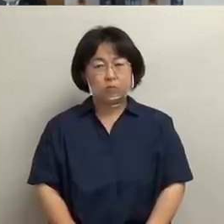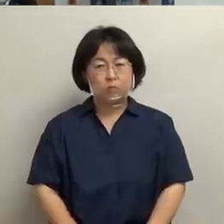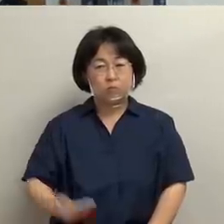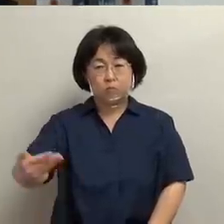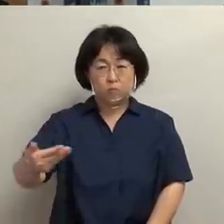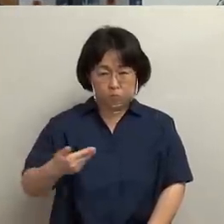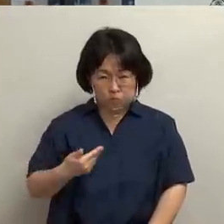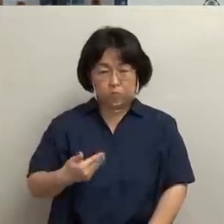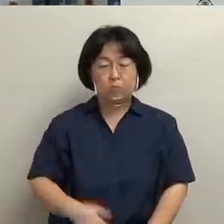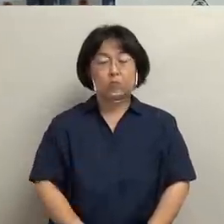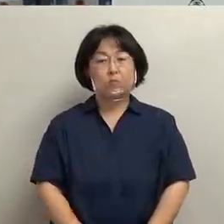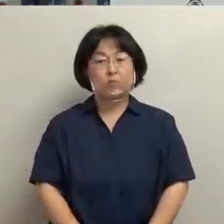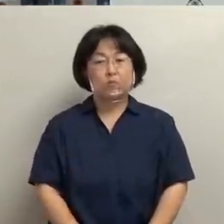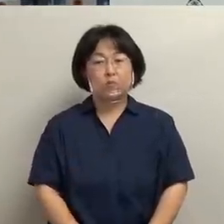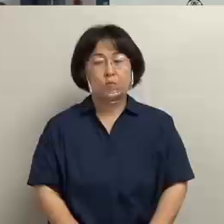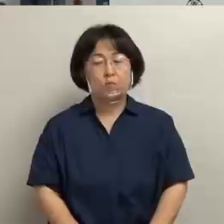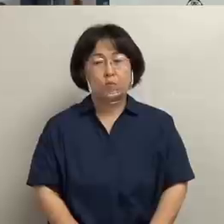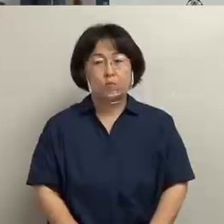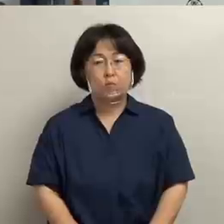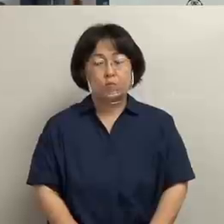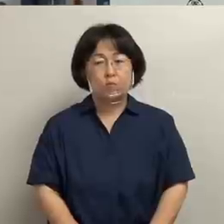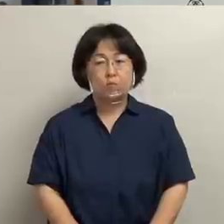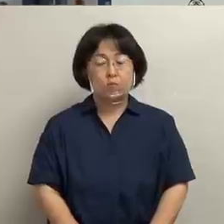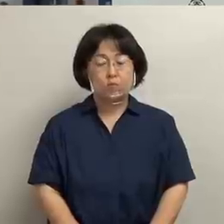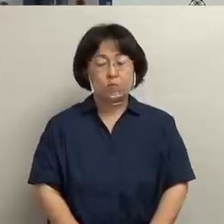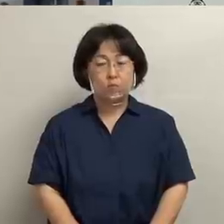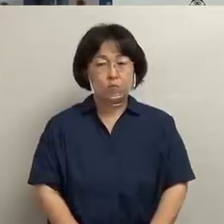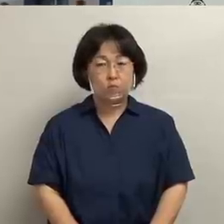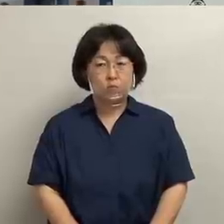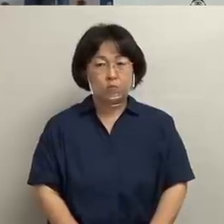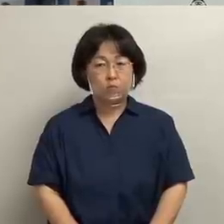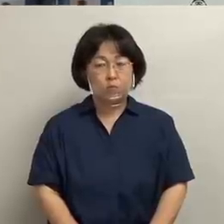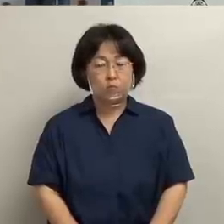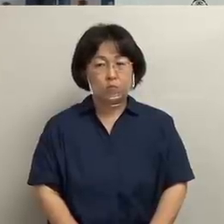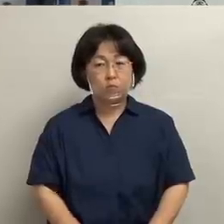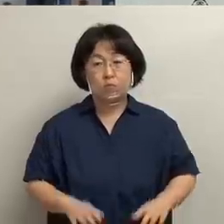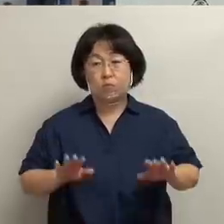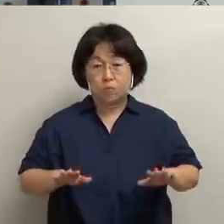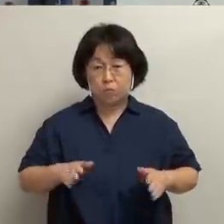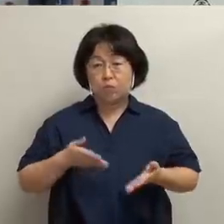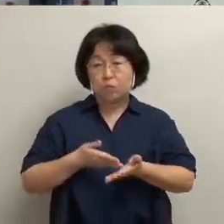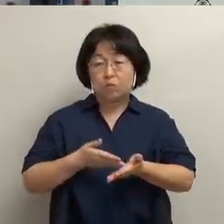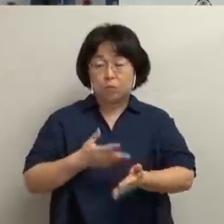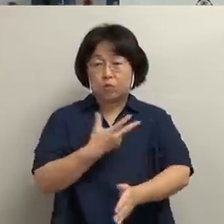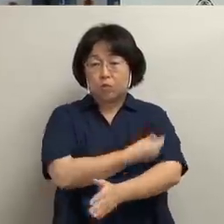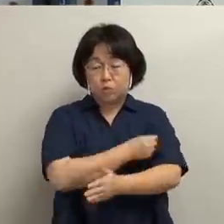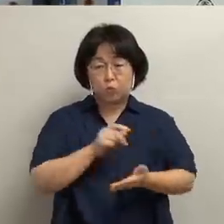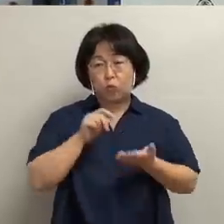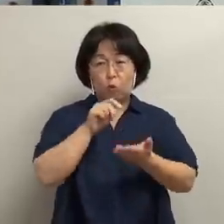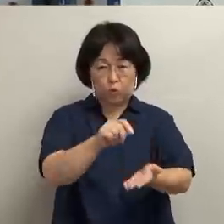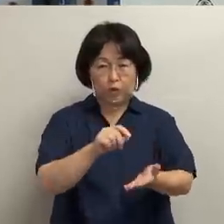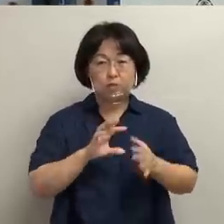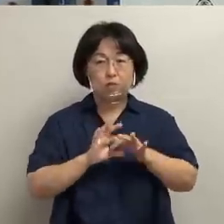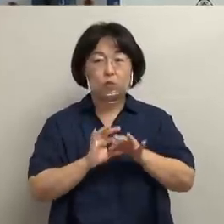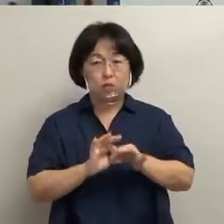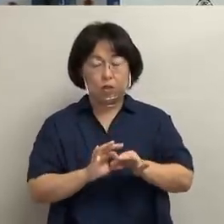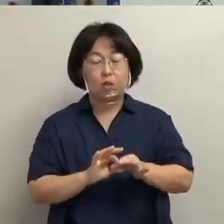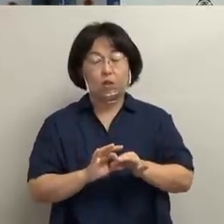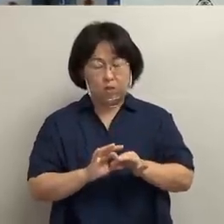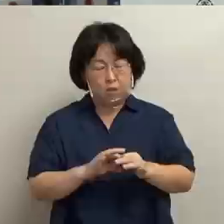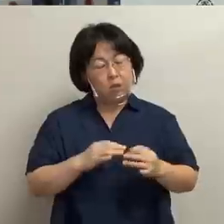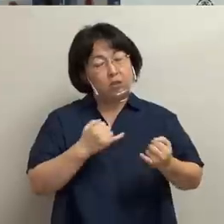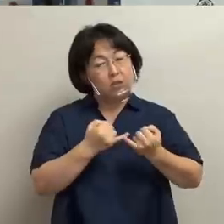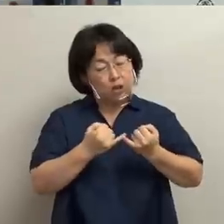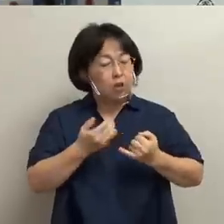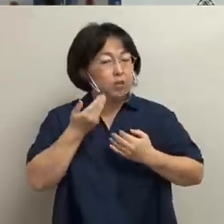ヘッド読売新聞の中村ですします越冬今の話していただいたインセンティブの関係でちょっとあのに似たよう